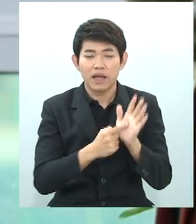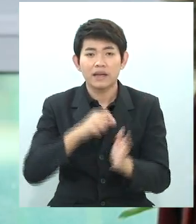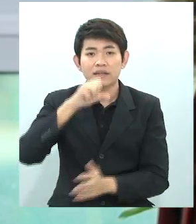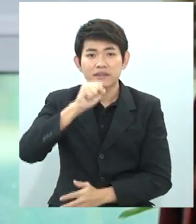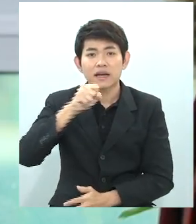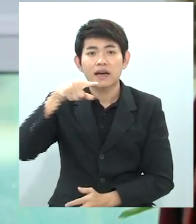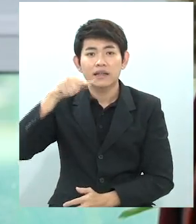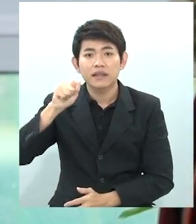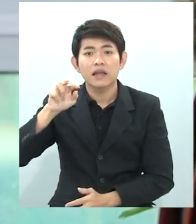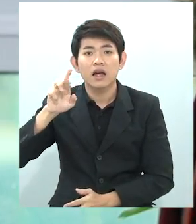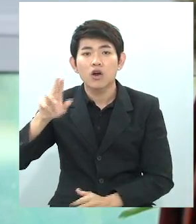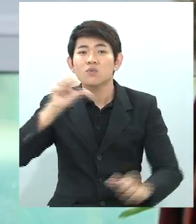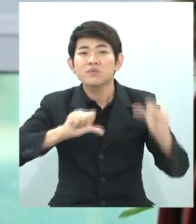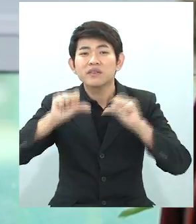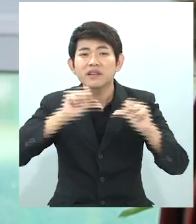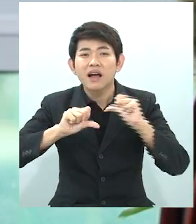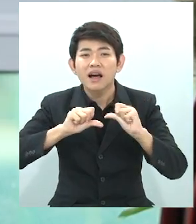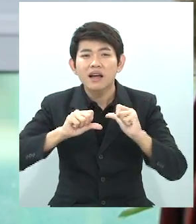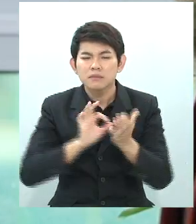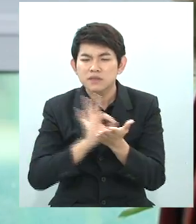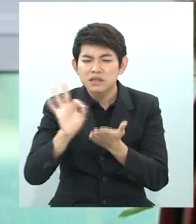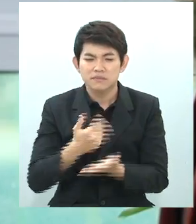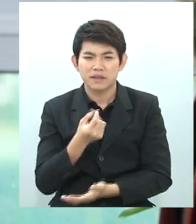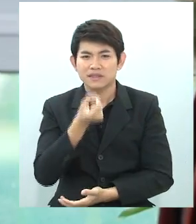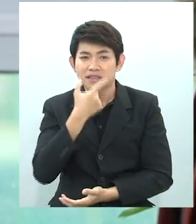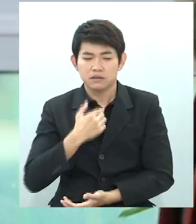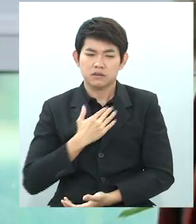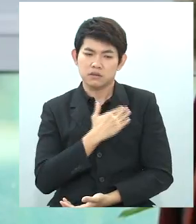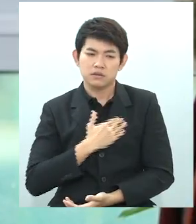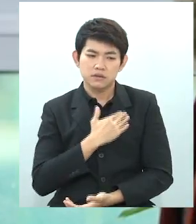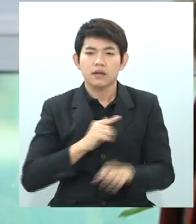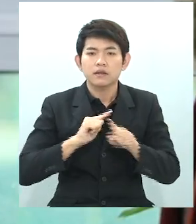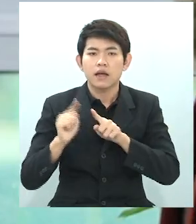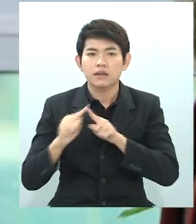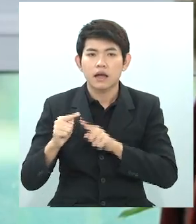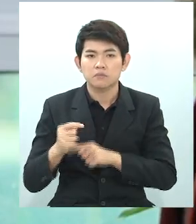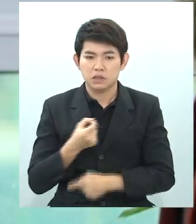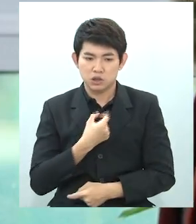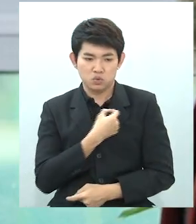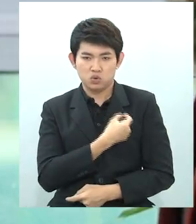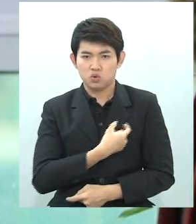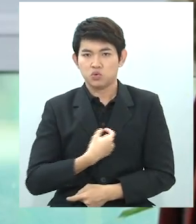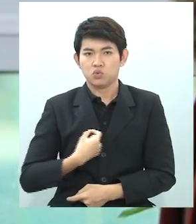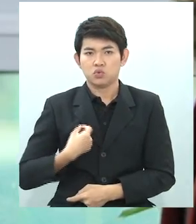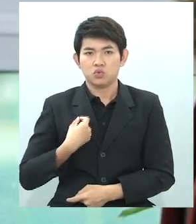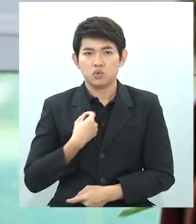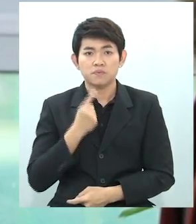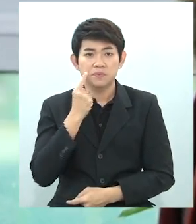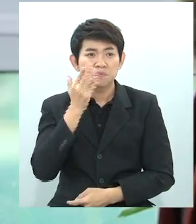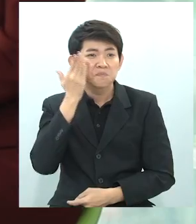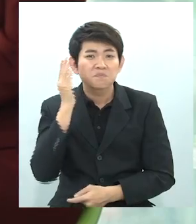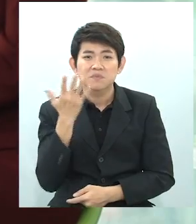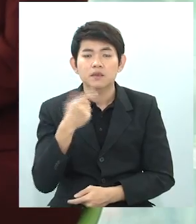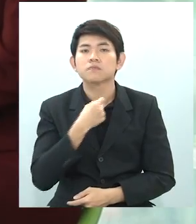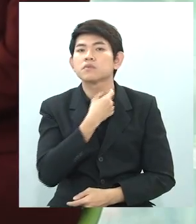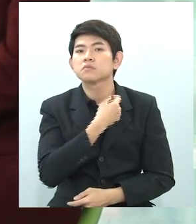คะบางคนซื้อสเตียรอยมาทาหรือรับประทานก็จะมีสิวขึ้นอาจจะไม่ใช่ตำแหน่งที่เราจะมีกันโดยทั่วไปที่หน้าอาจจะมีเด่นที่